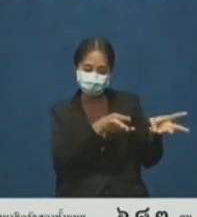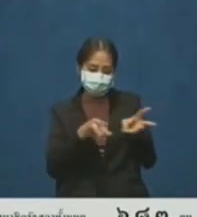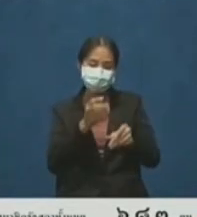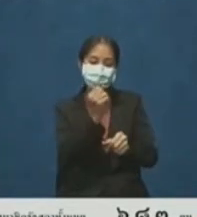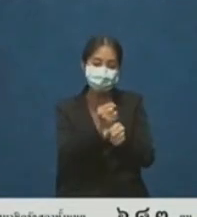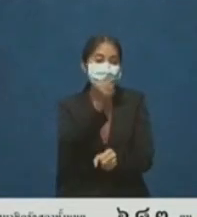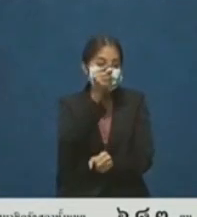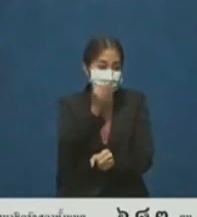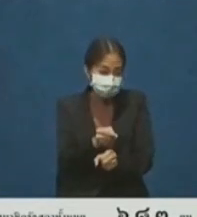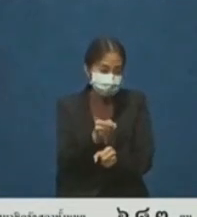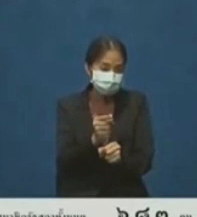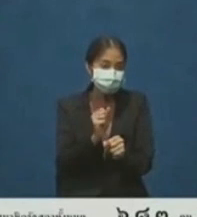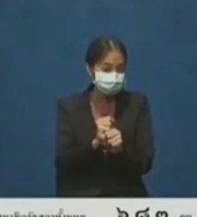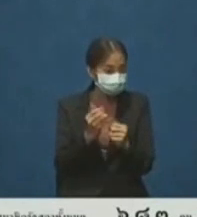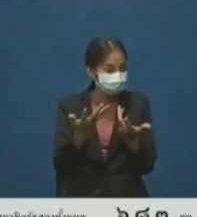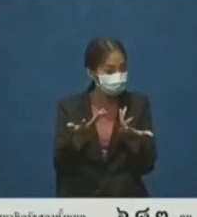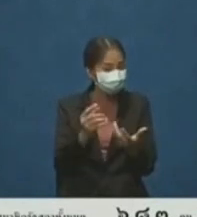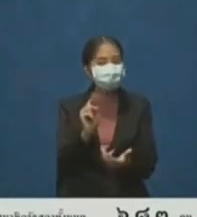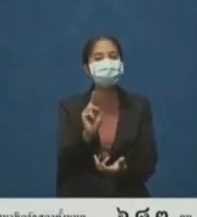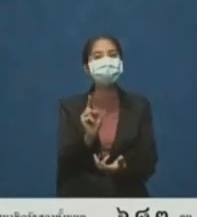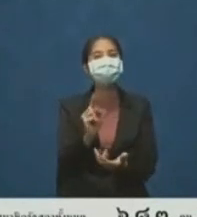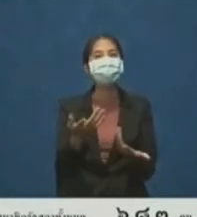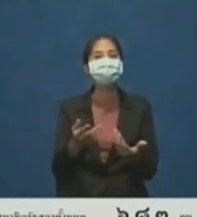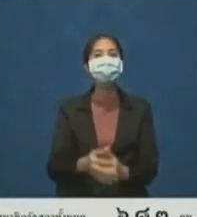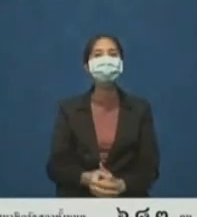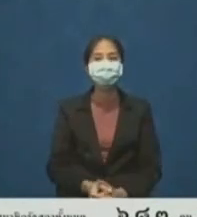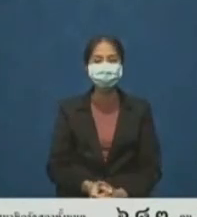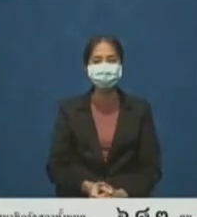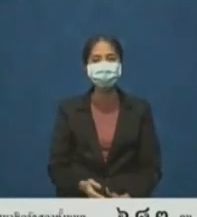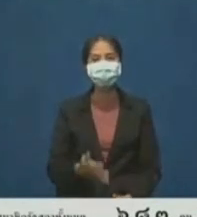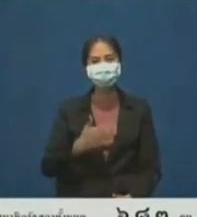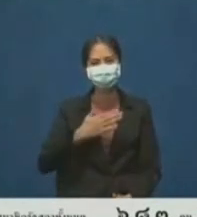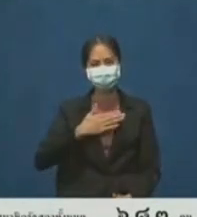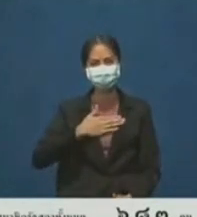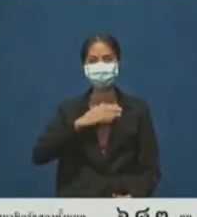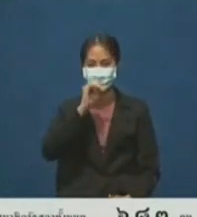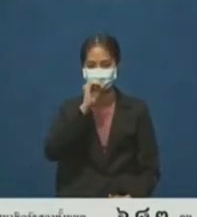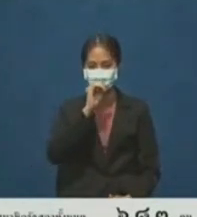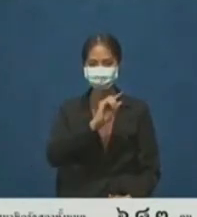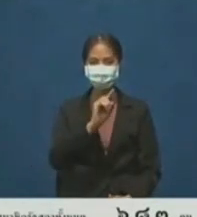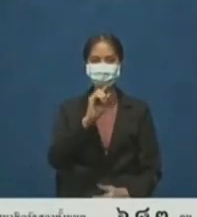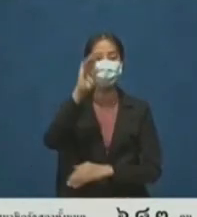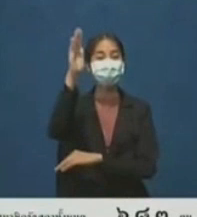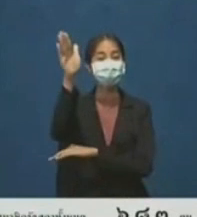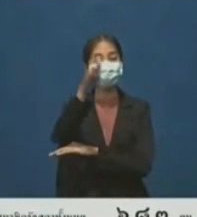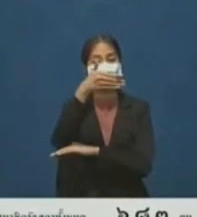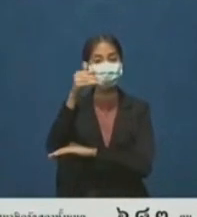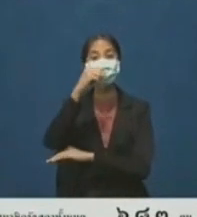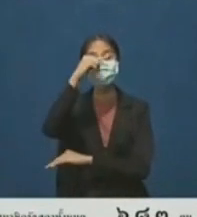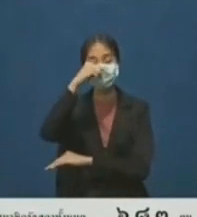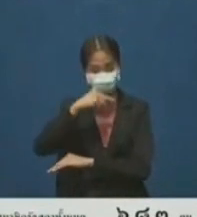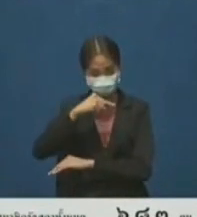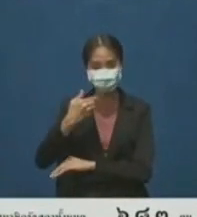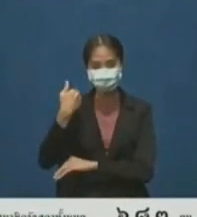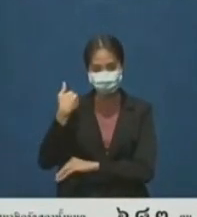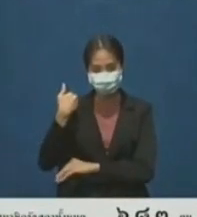ทางการปฏิบัตินั้นจะเกิดขึ้นได้อย่างไรผมขออนุญาตนำเรียนท่านประธานว่าธงชา